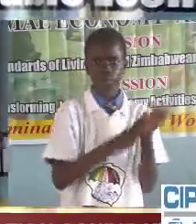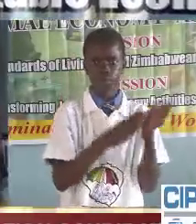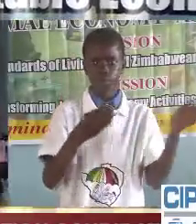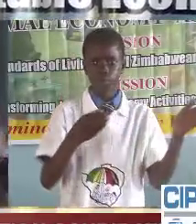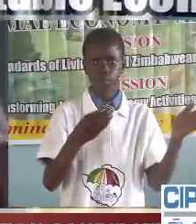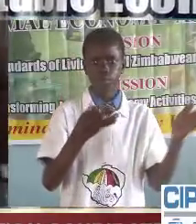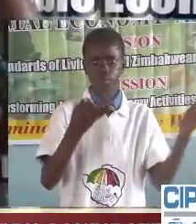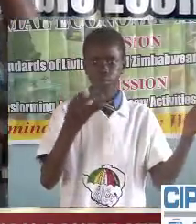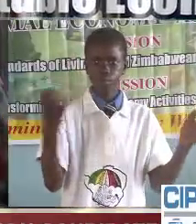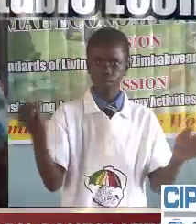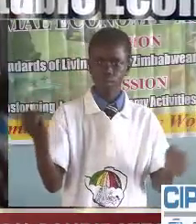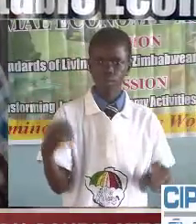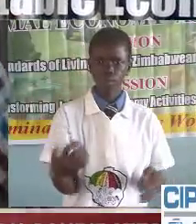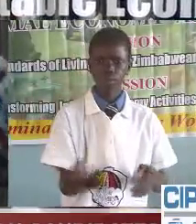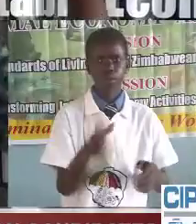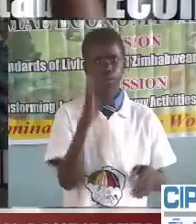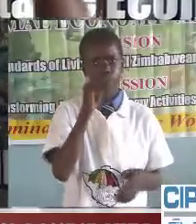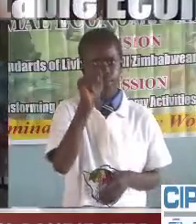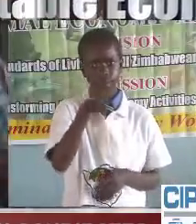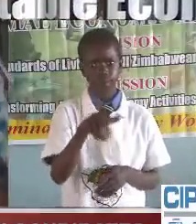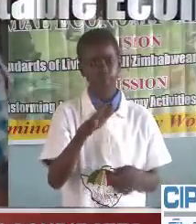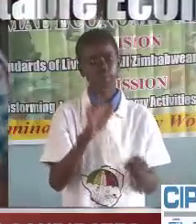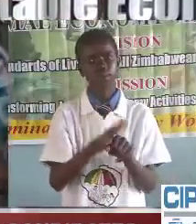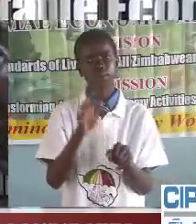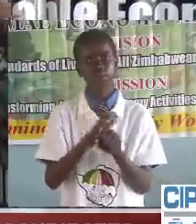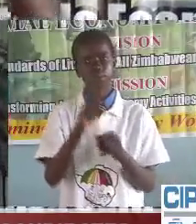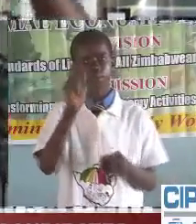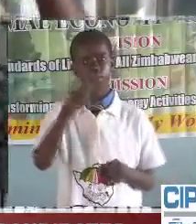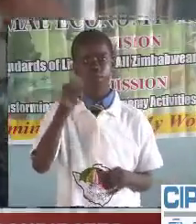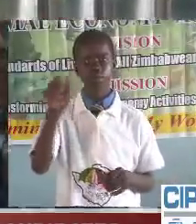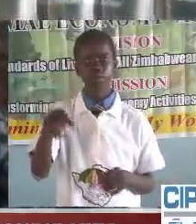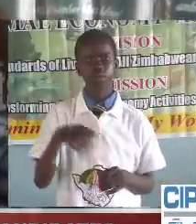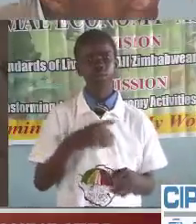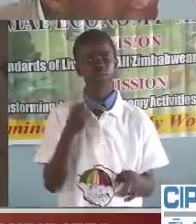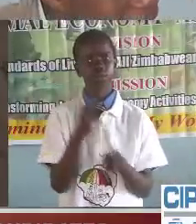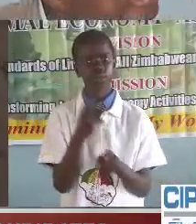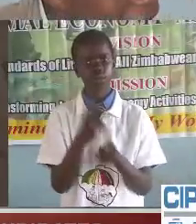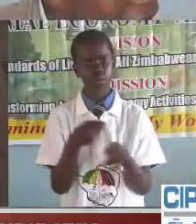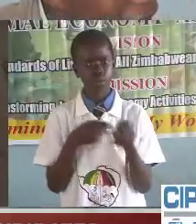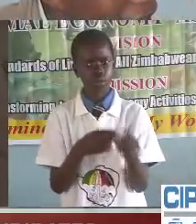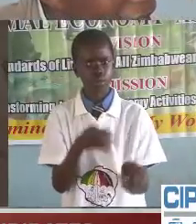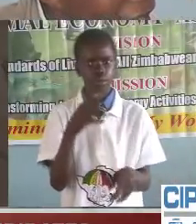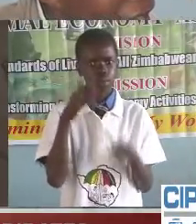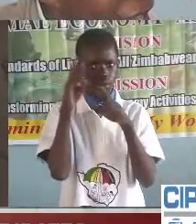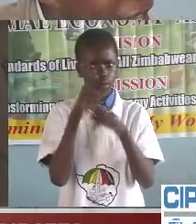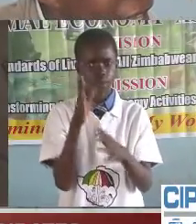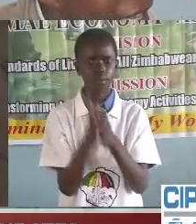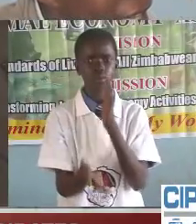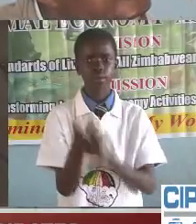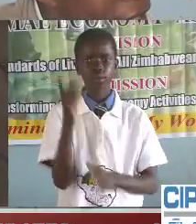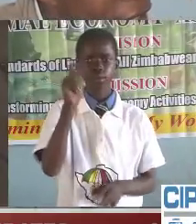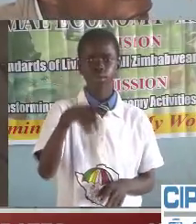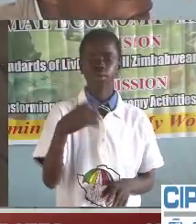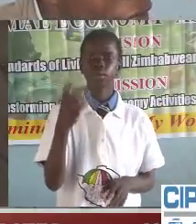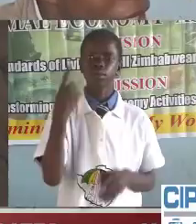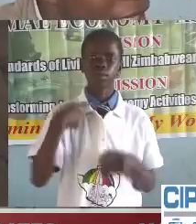wisdom yaanayo ndosaka nchiti vazhinji kana vasingatevedzeri ma-politicians, because I'm not a